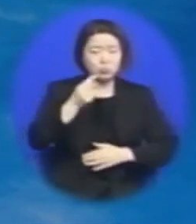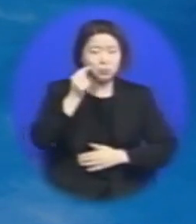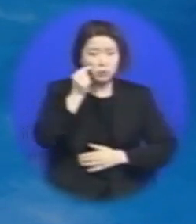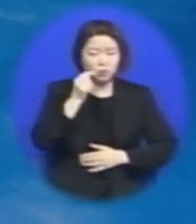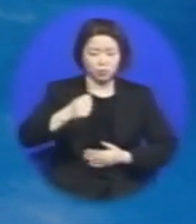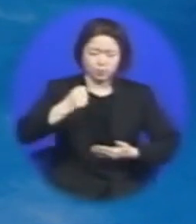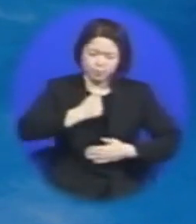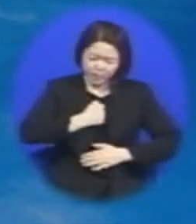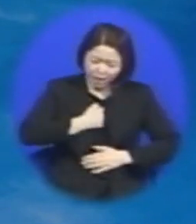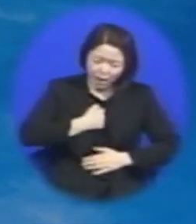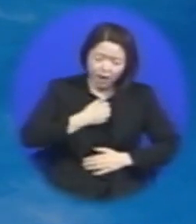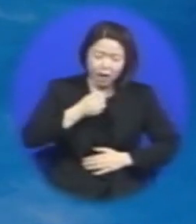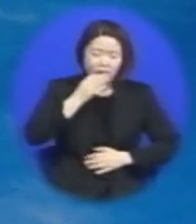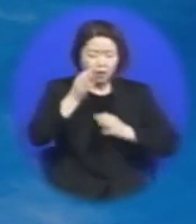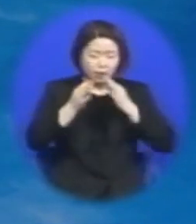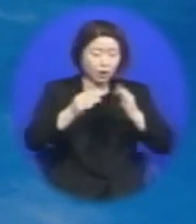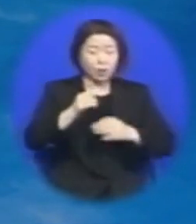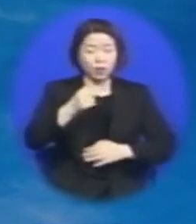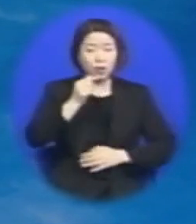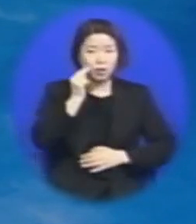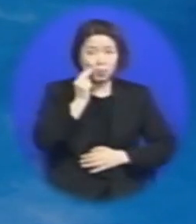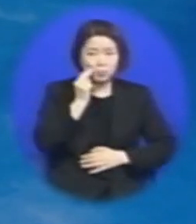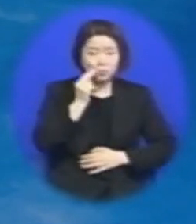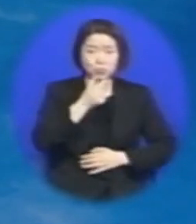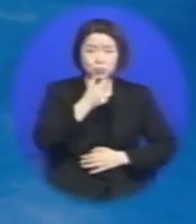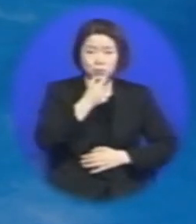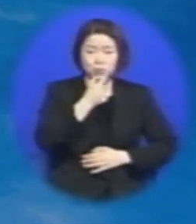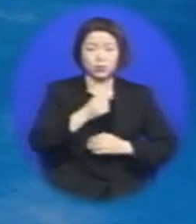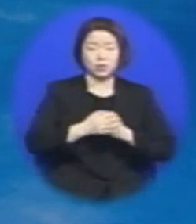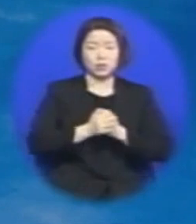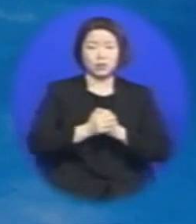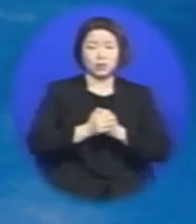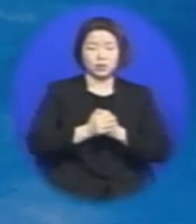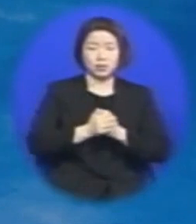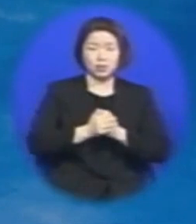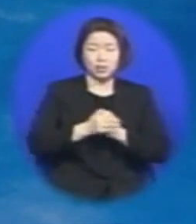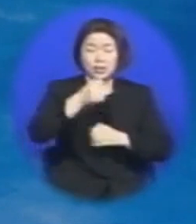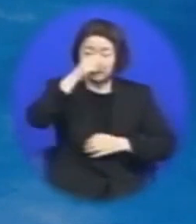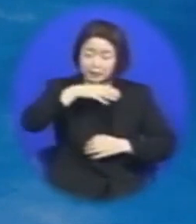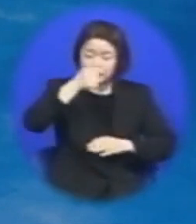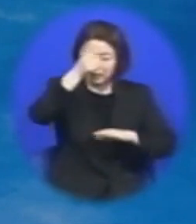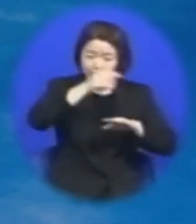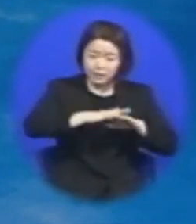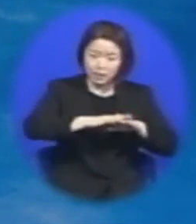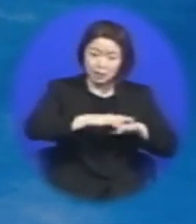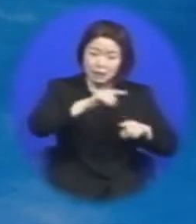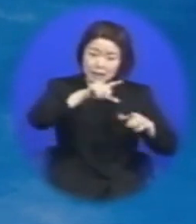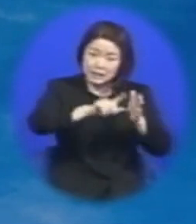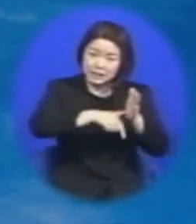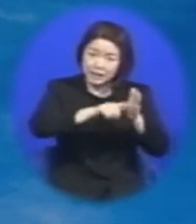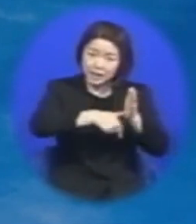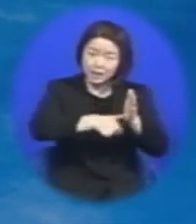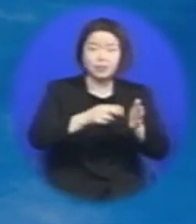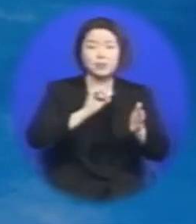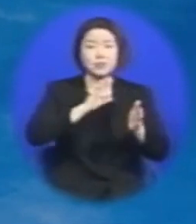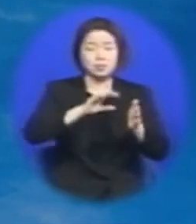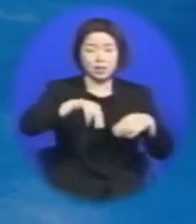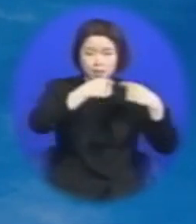없이 그저 예배 시간에만 참석했다가 돌아가게 되는 경우는 그건 정말 두려운